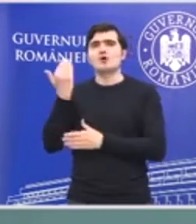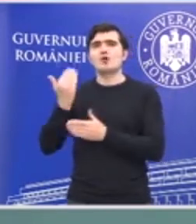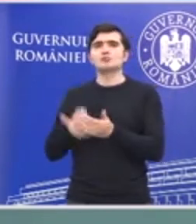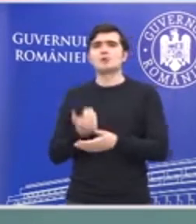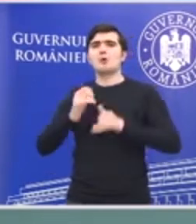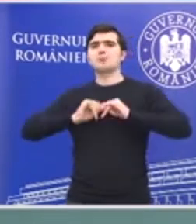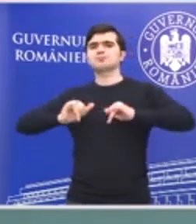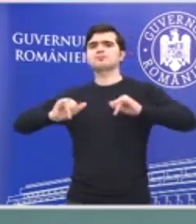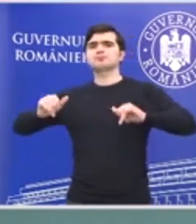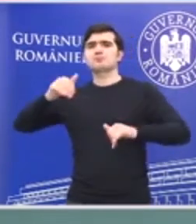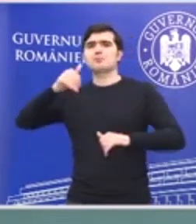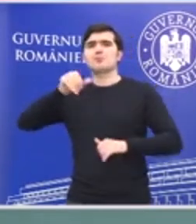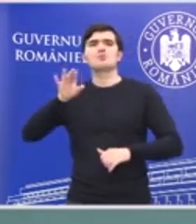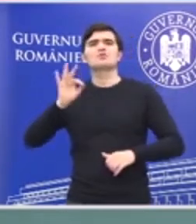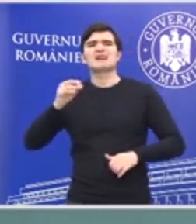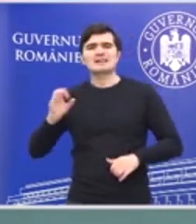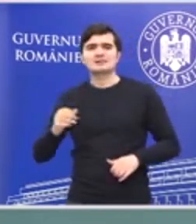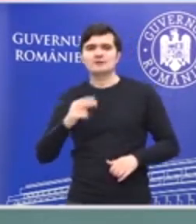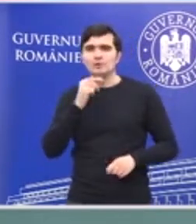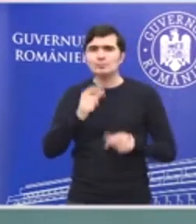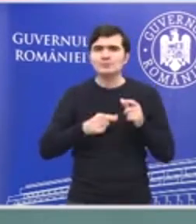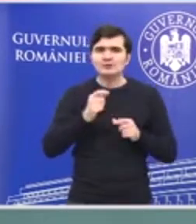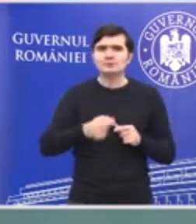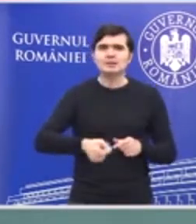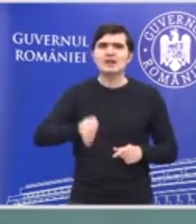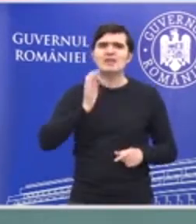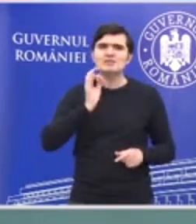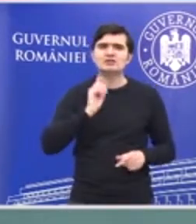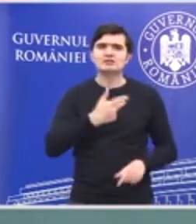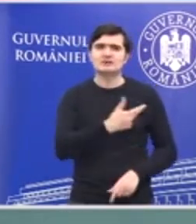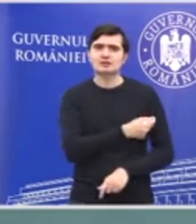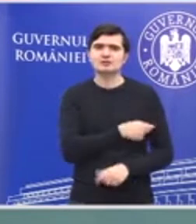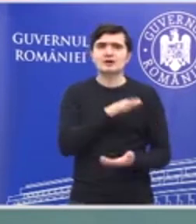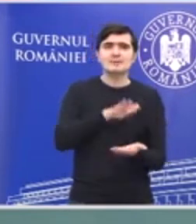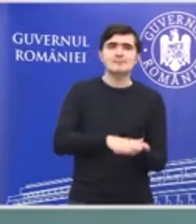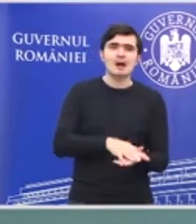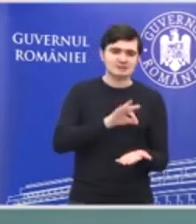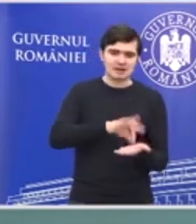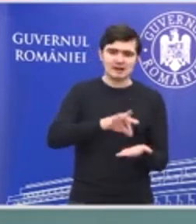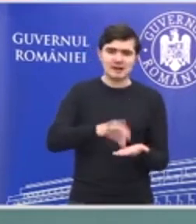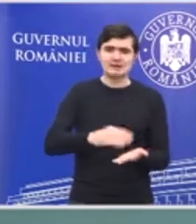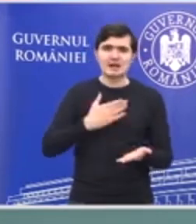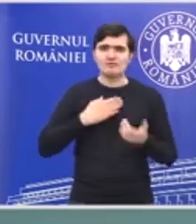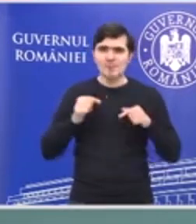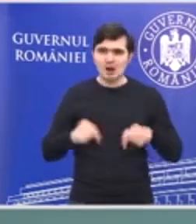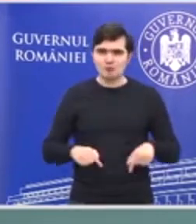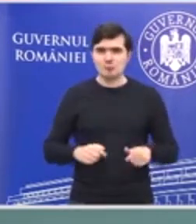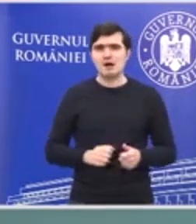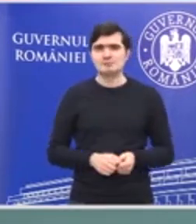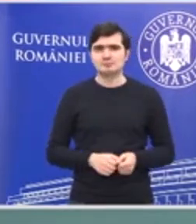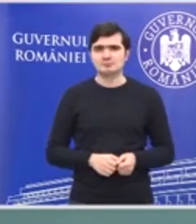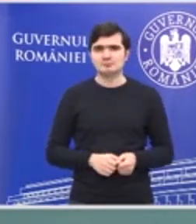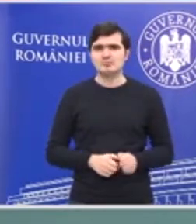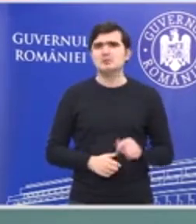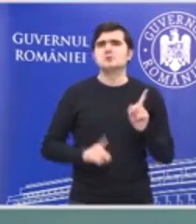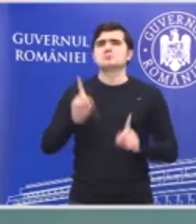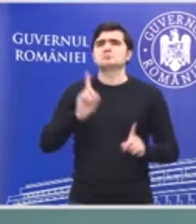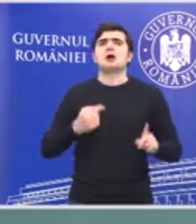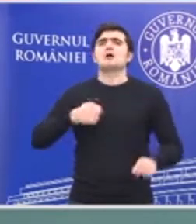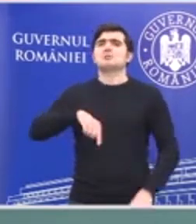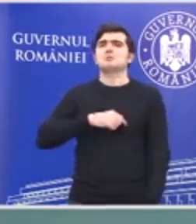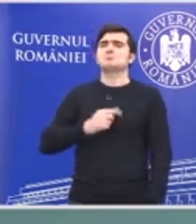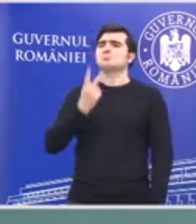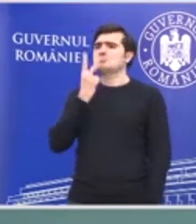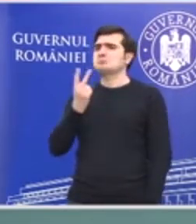de eficiența campaniilor de vaccinare pe baza datelor actuale. Dacă stăm și ne uităm și nu